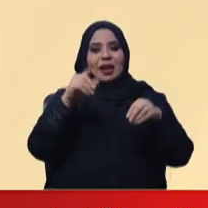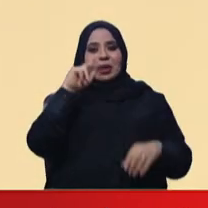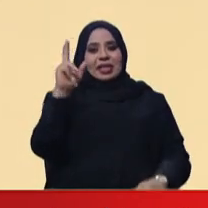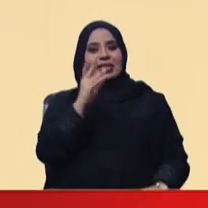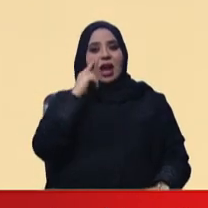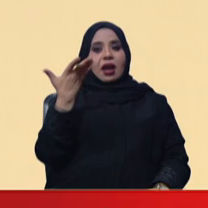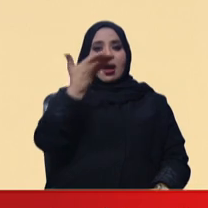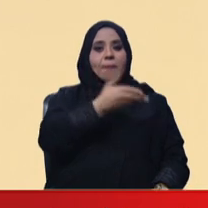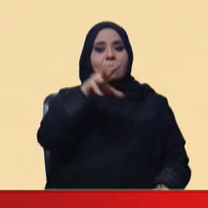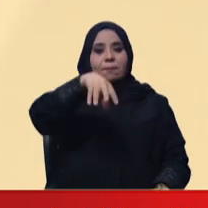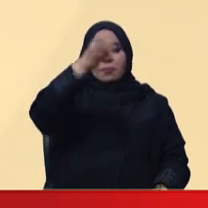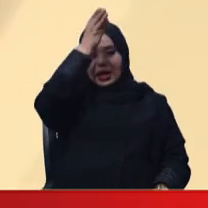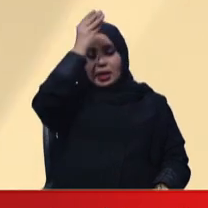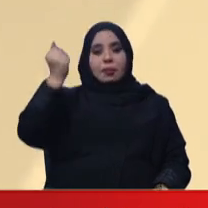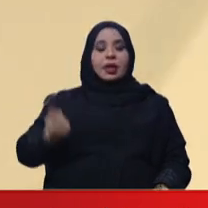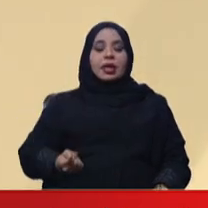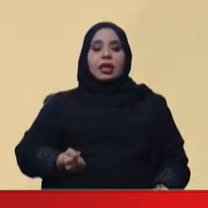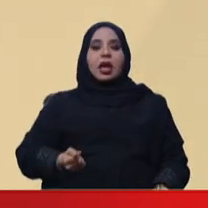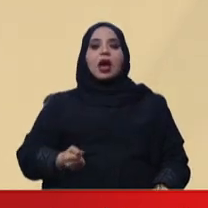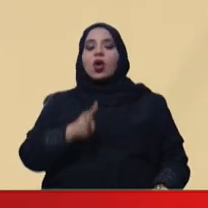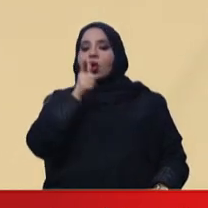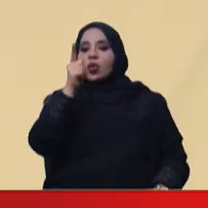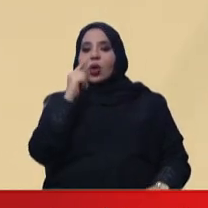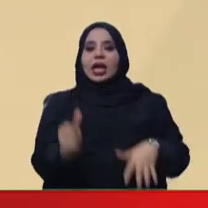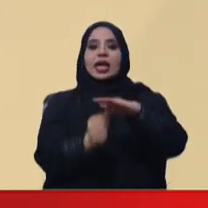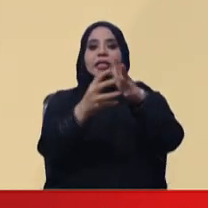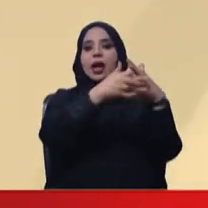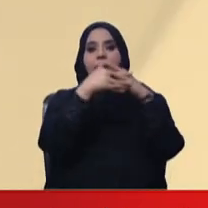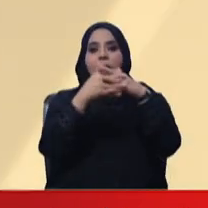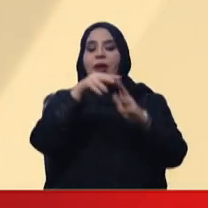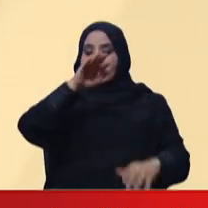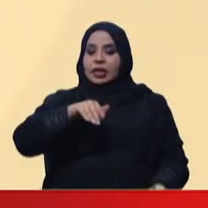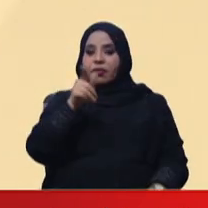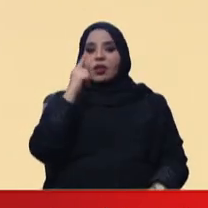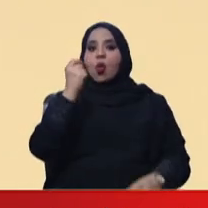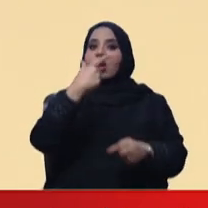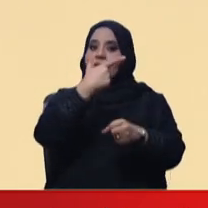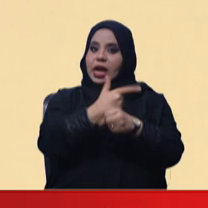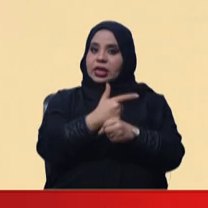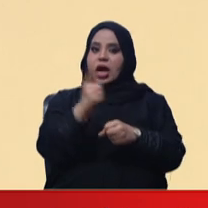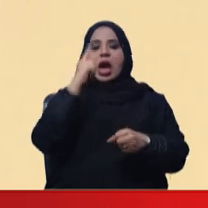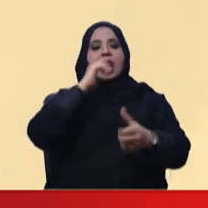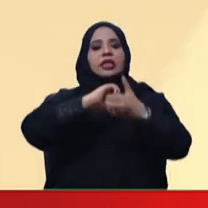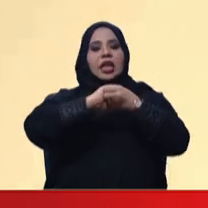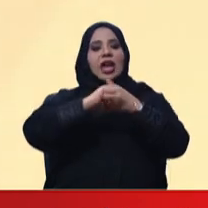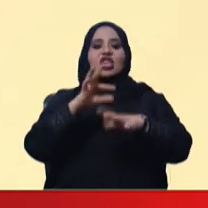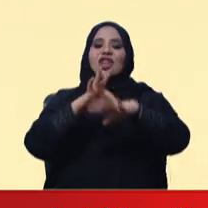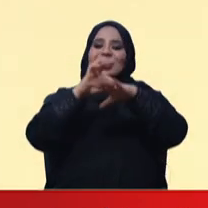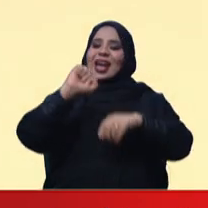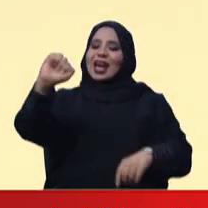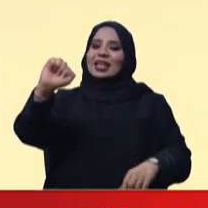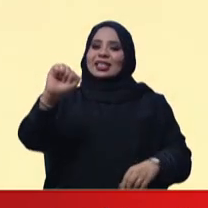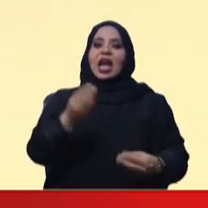العهد، حيث قال فخامة الرئيس الأمريكي أن سمو ولي العهد صديق شخصي له وأن